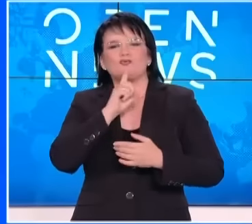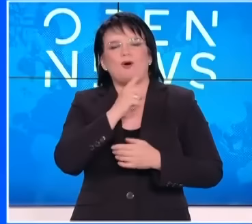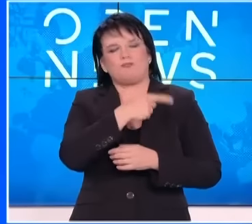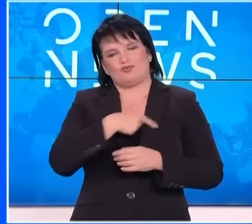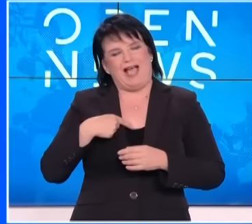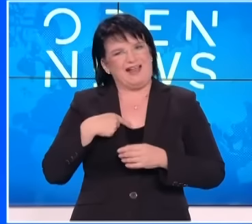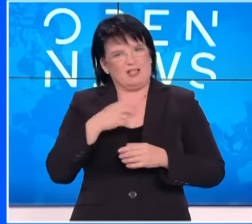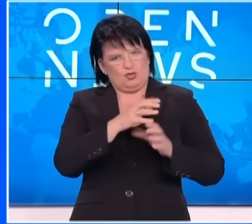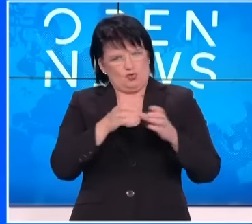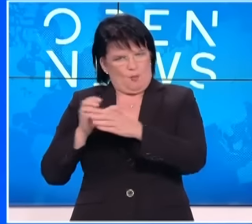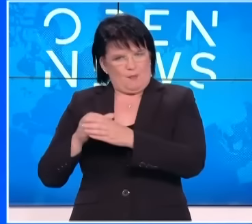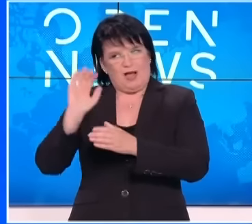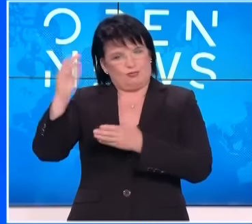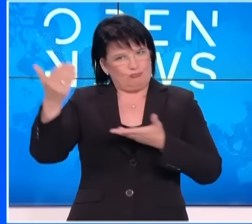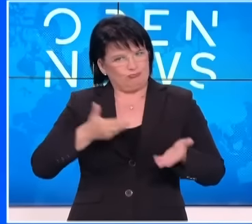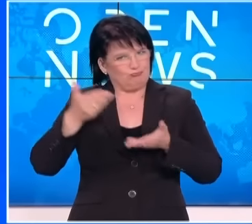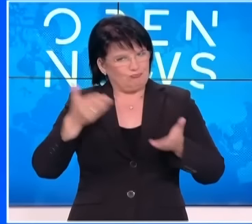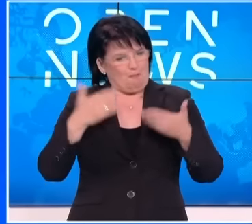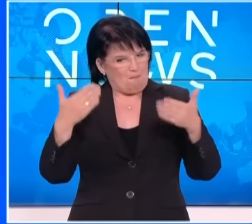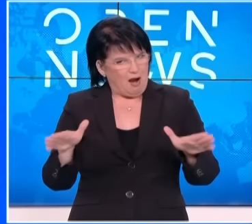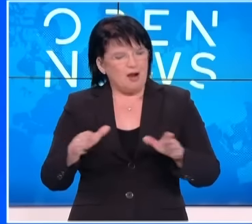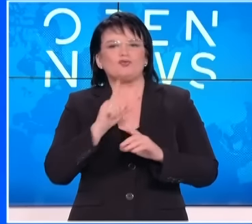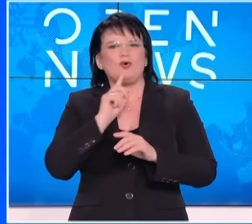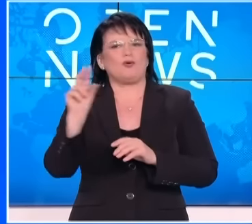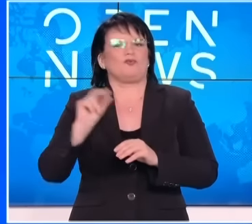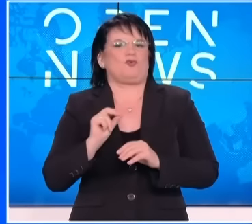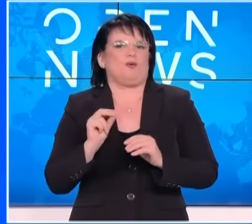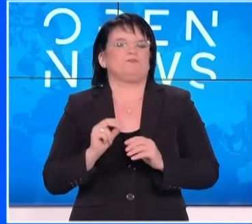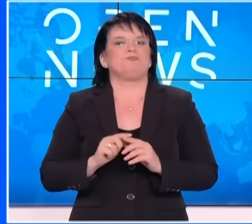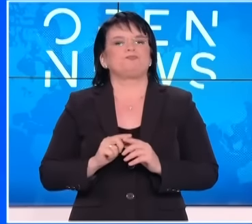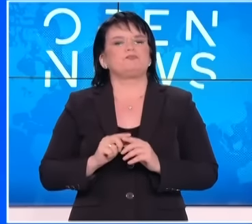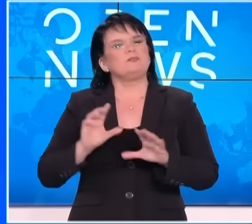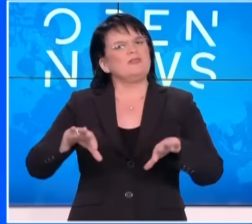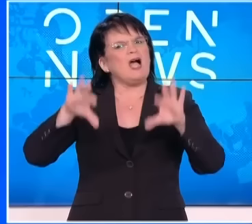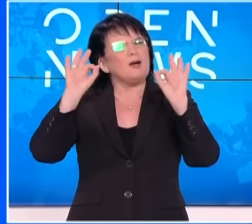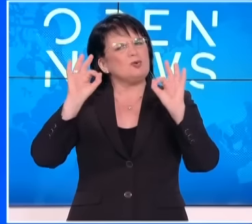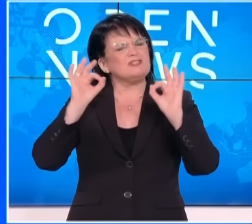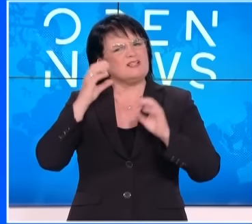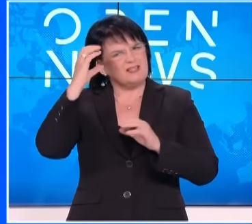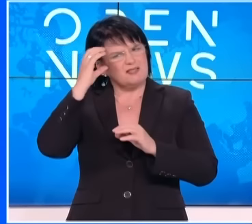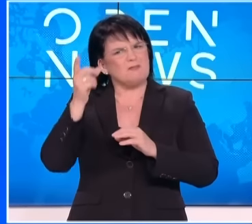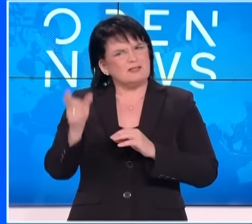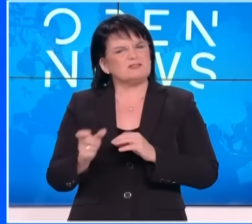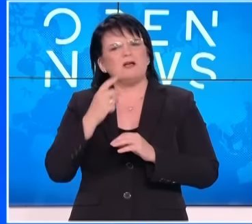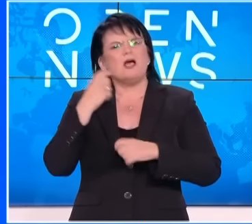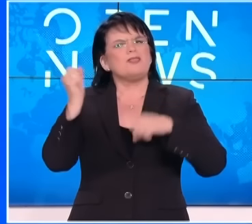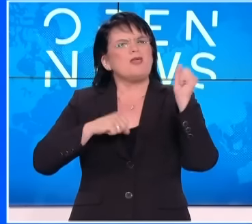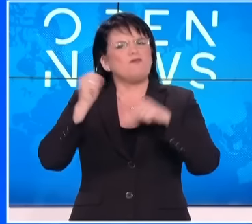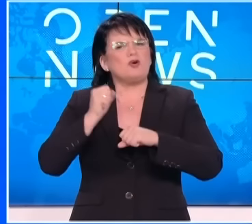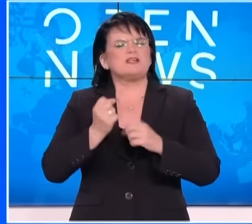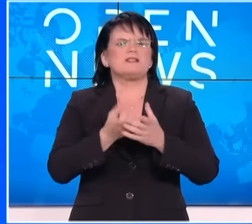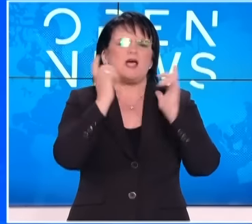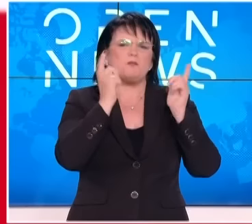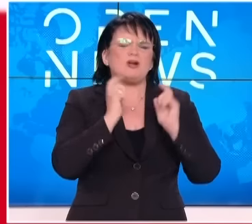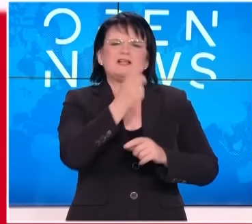αρχηγούς που φιλοξενήσαμε εδώ στο στο δελτίο μας παρόλα αυτά εσείς διαφωνούσα εξαρχής με την κριτική που ασκήθηκε από τη νέα δημοκρατία